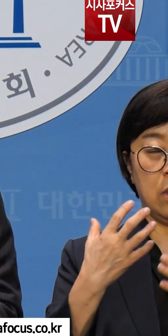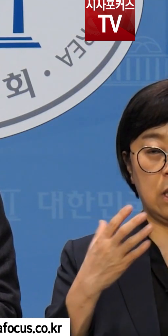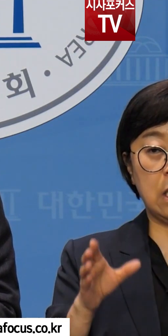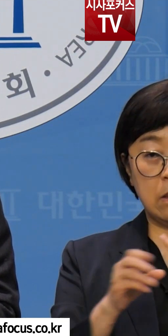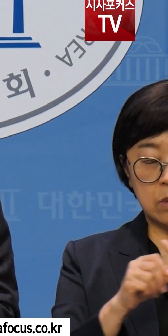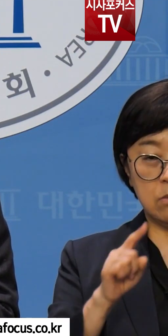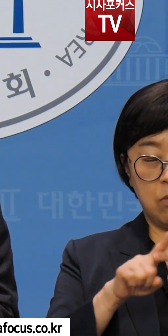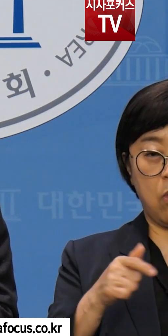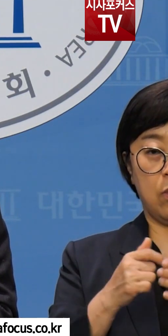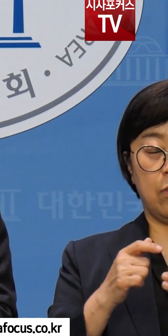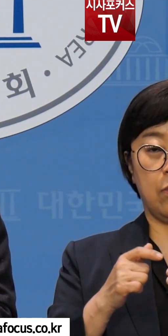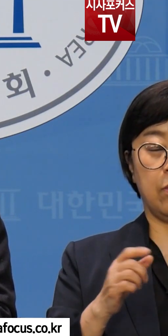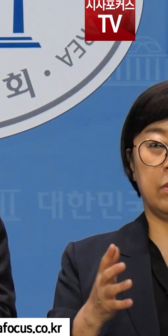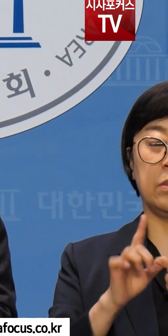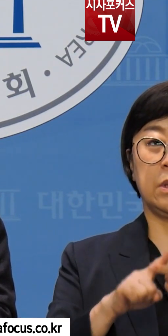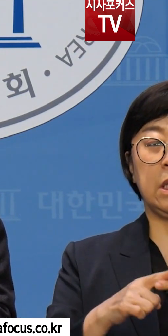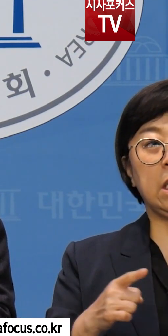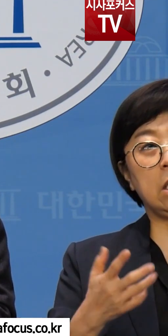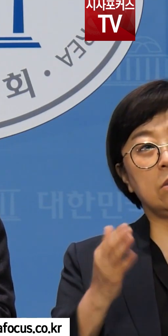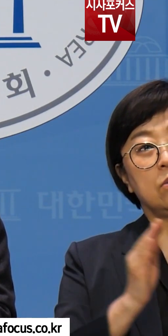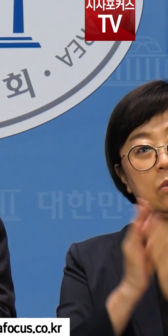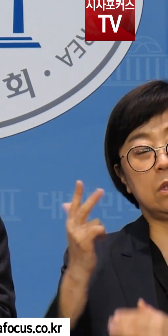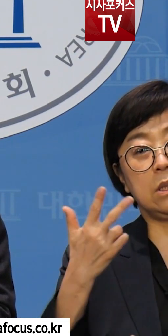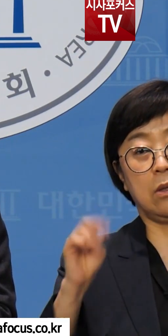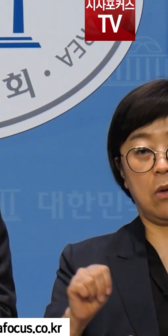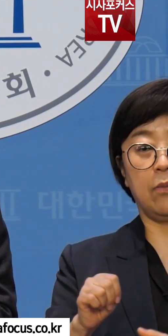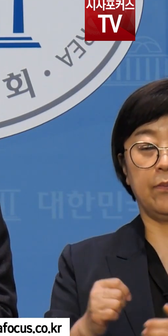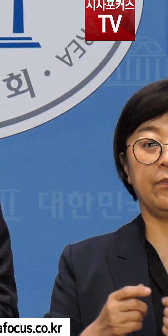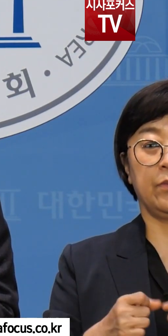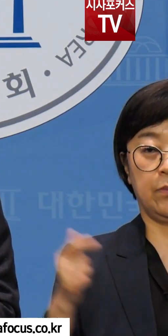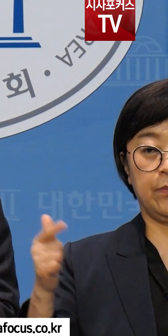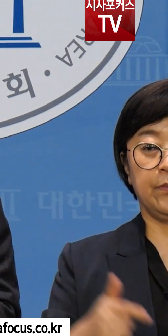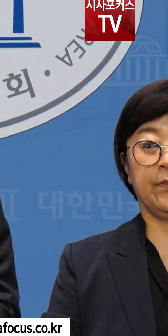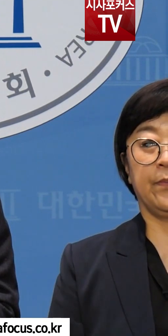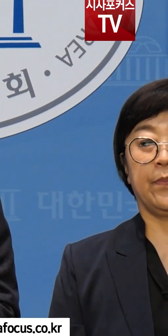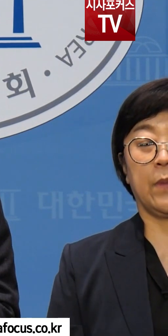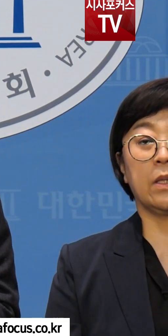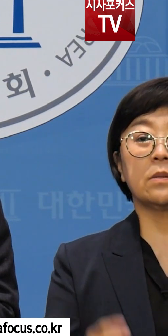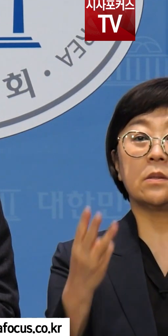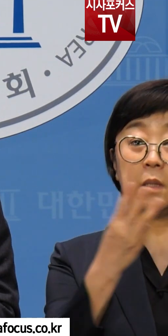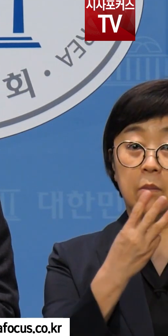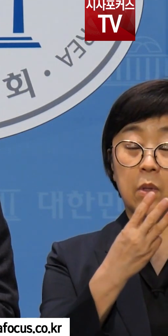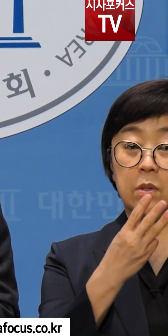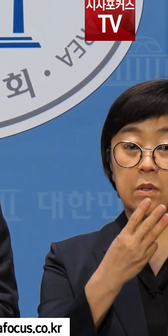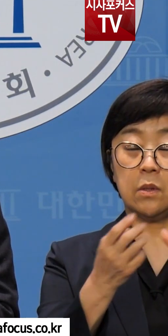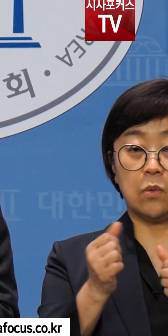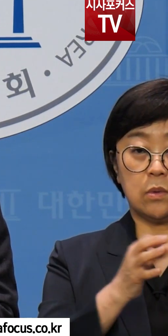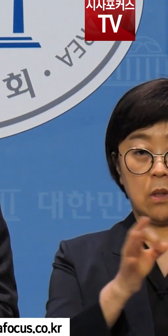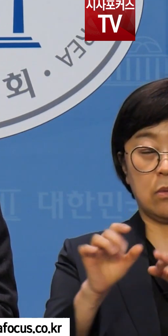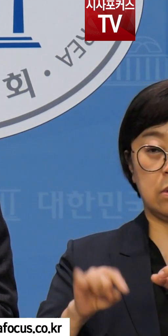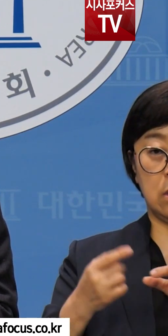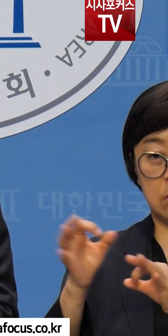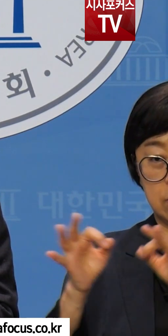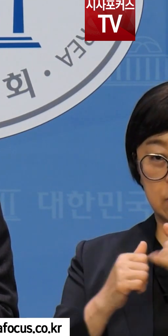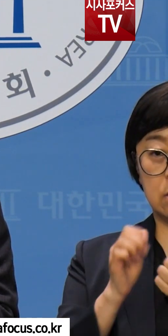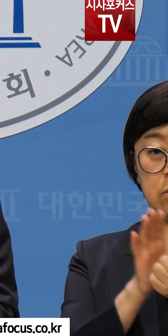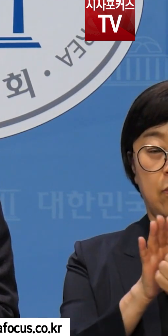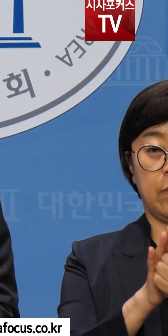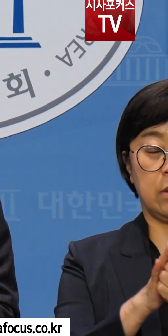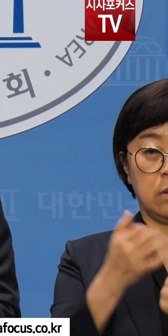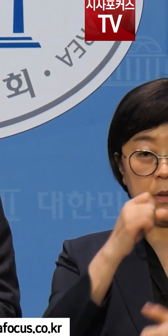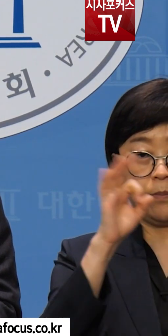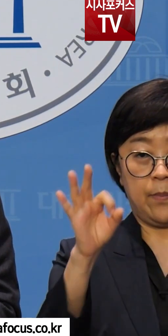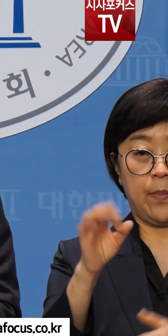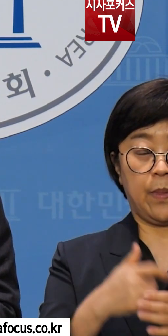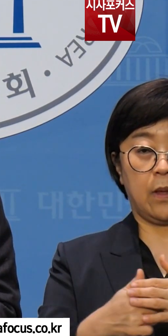등 1조 7천여억 원 증액을 요청드리겠습니다. 세 번째로 소상공인 자영업자를 지원하는